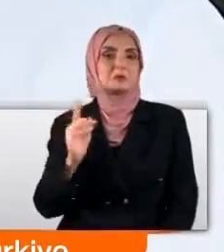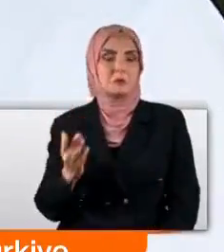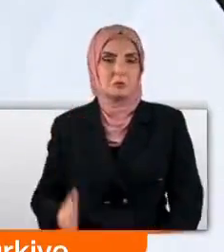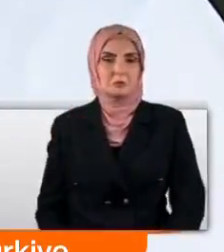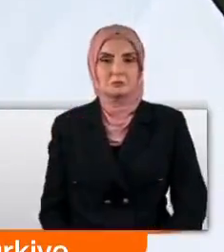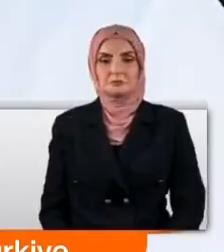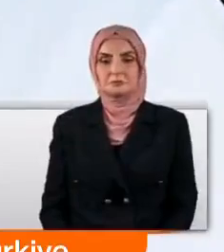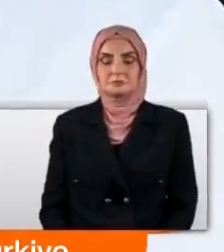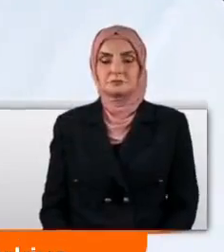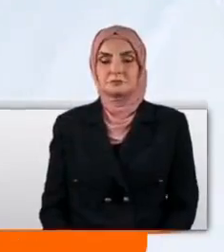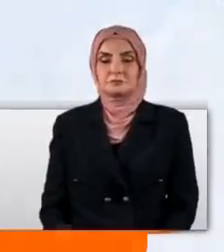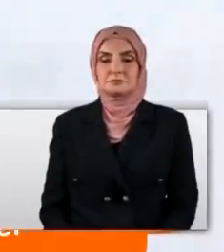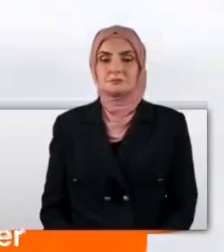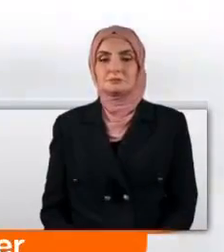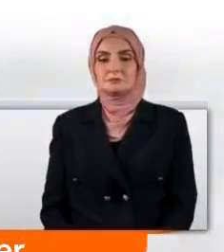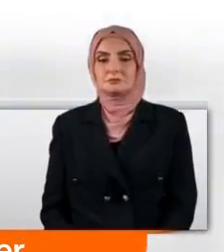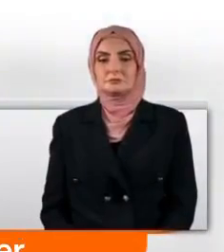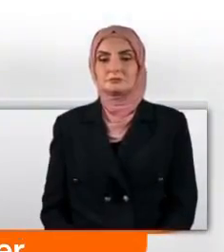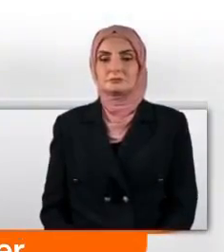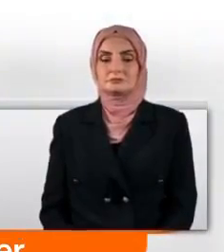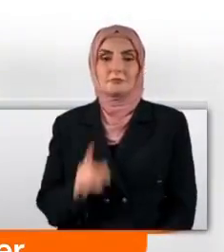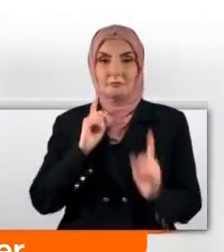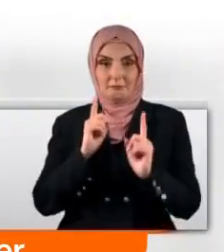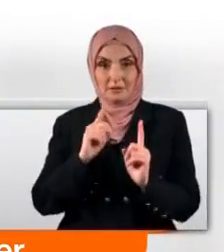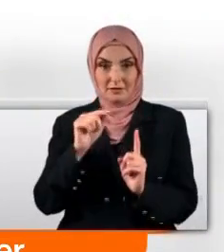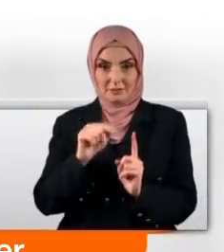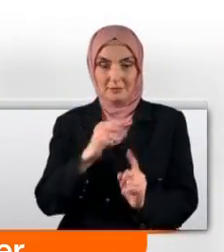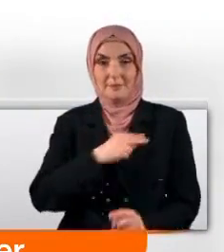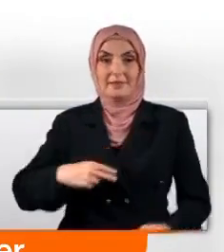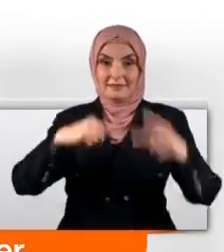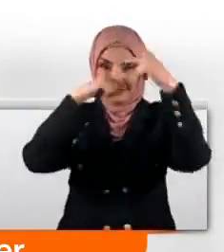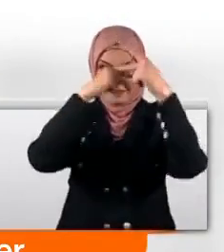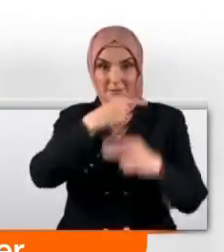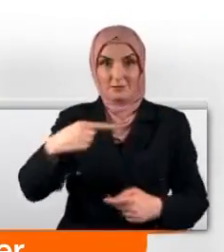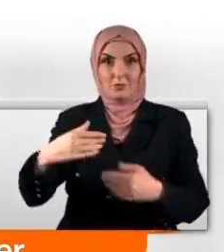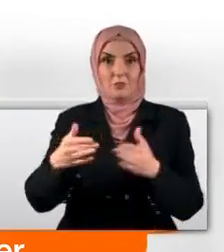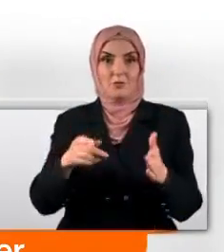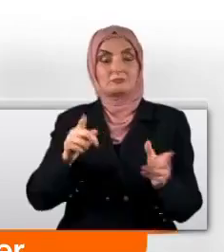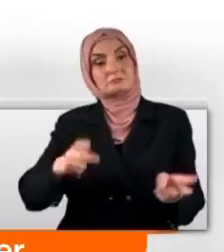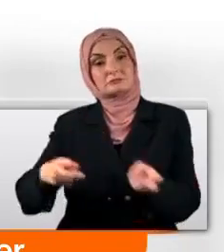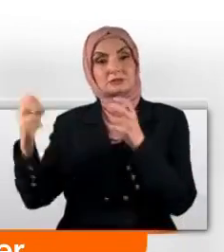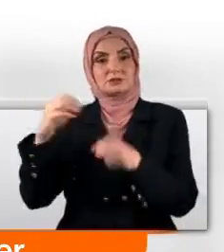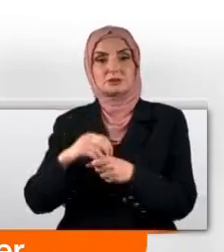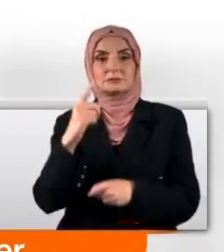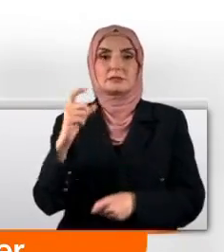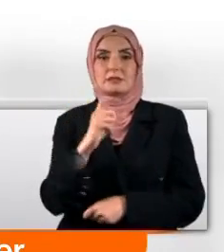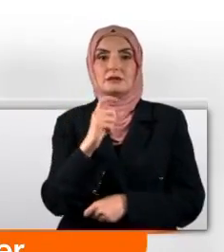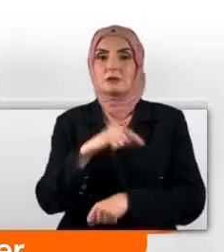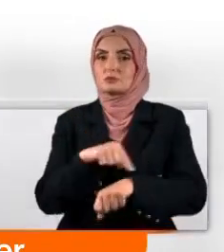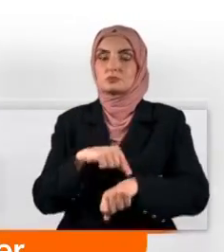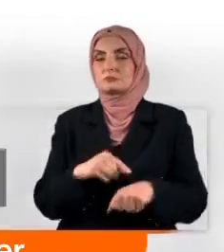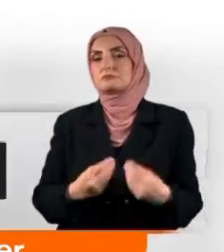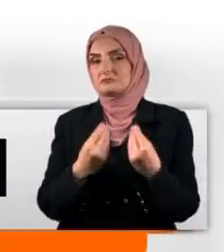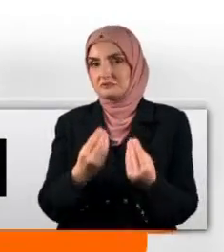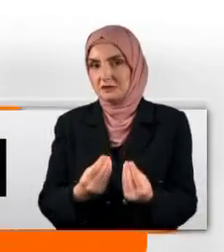yani. Hani belediyenin gelip yaptığı yanlış. Mahkeme zabıta konteynerinin kaldırılması için bir ay süre verdi. Belediye ise belli ki